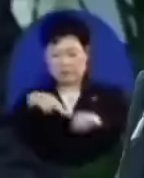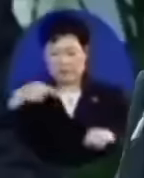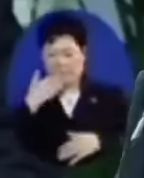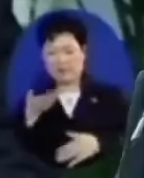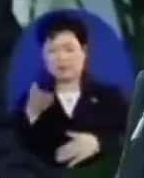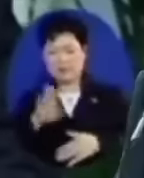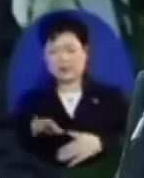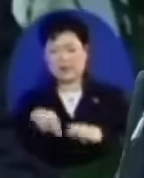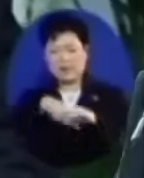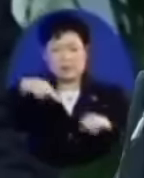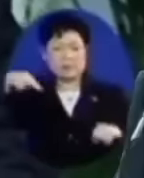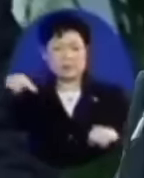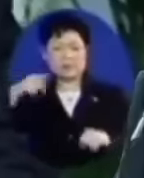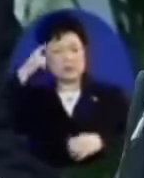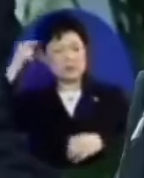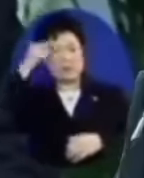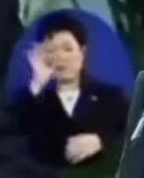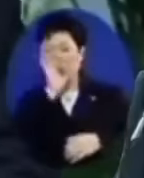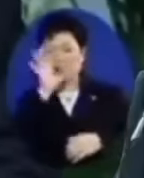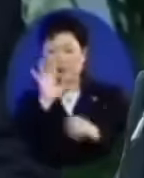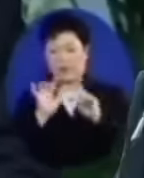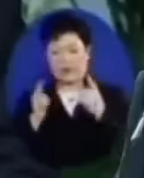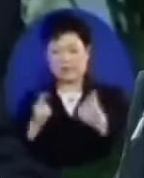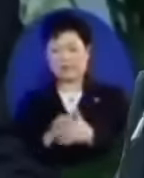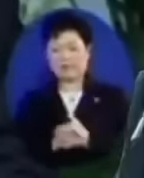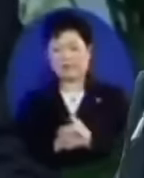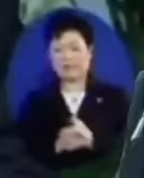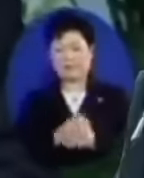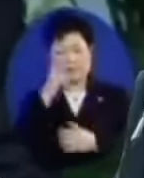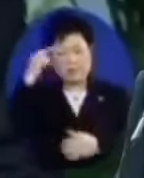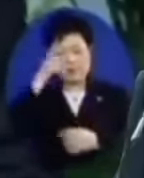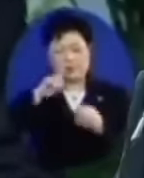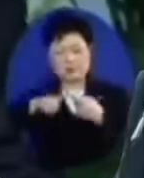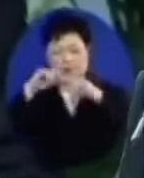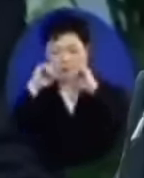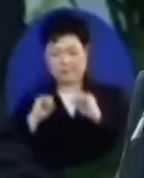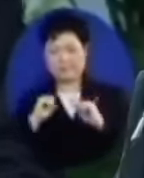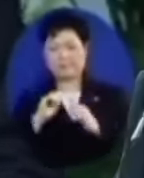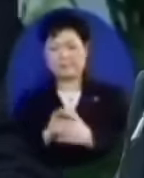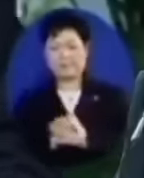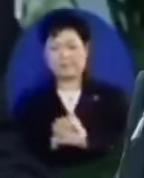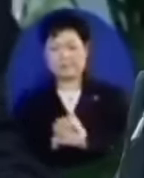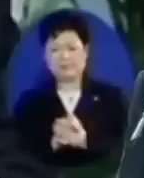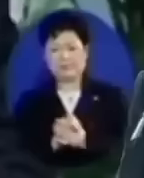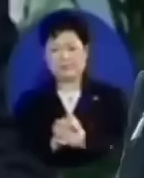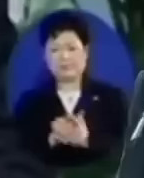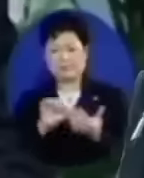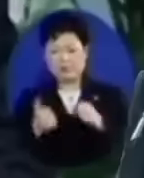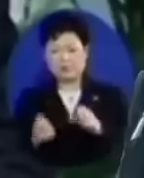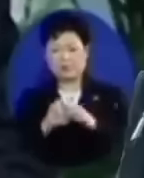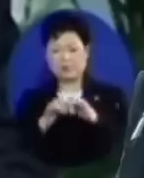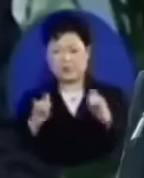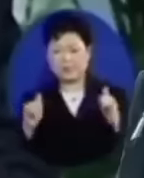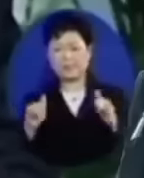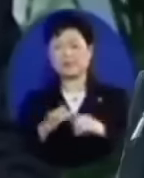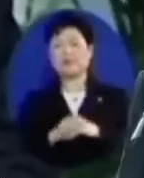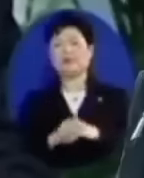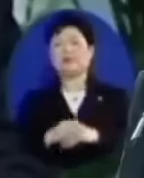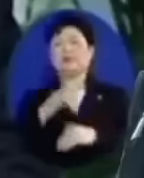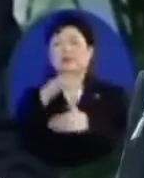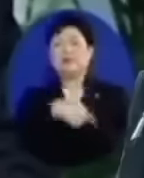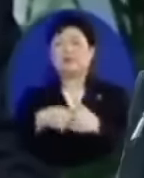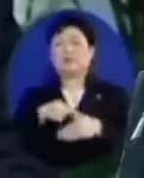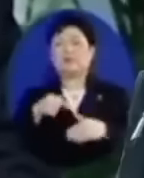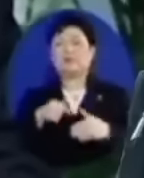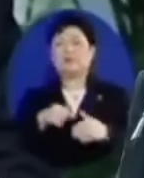그러나 벗어버린다고 해서 영혼이 없어지는 것이 아닙니다. 영혼은 그대로 살아있습니다. 죽은 사람들이 육체를